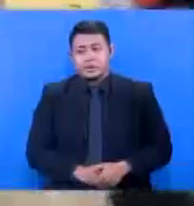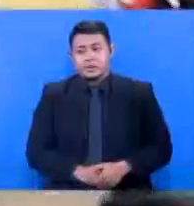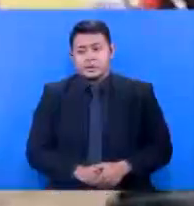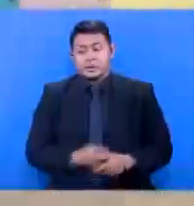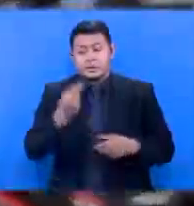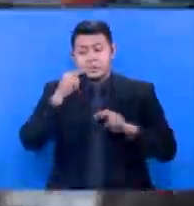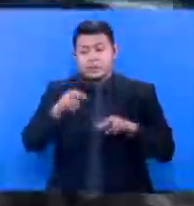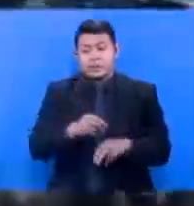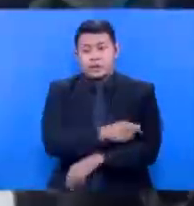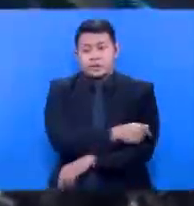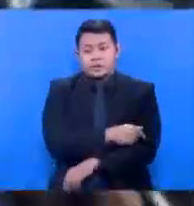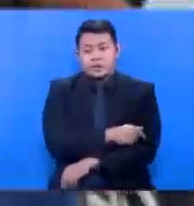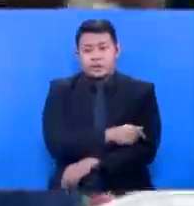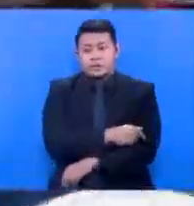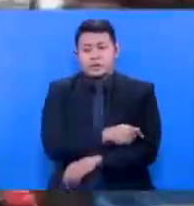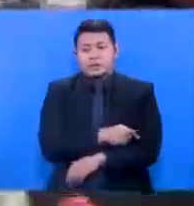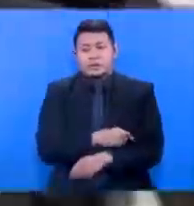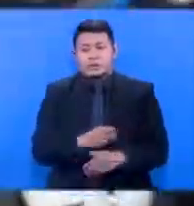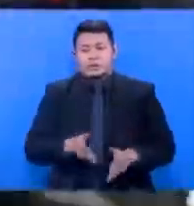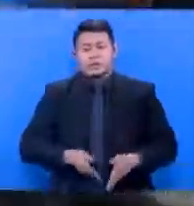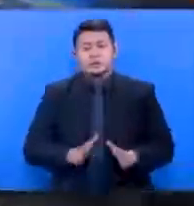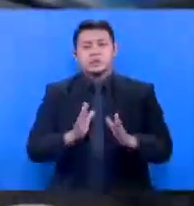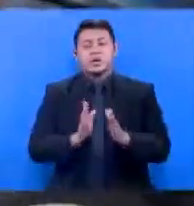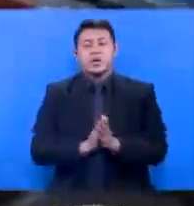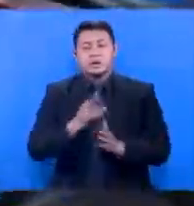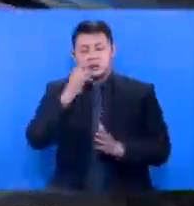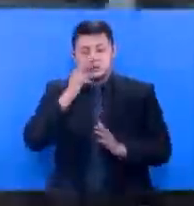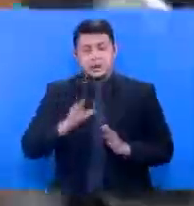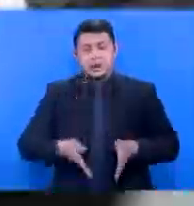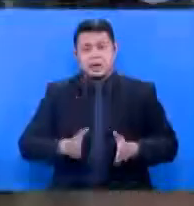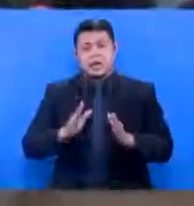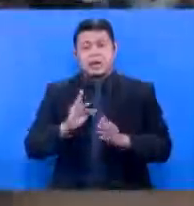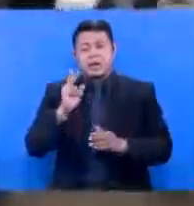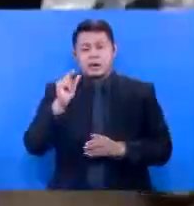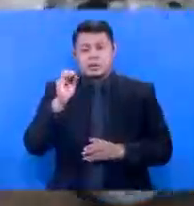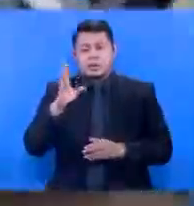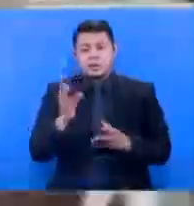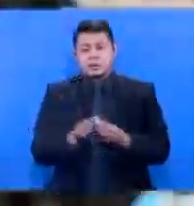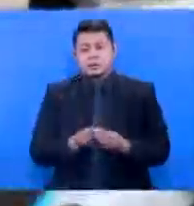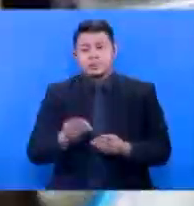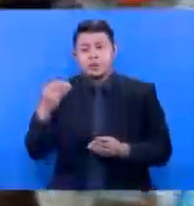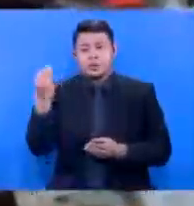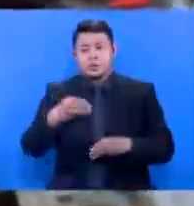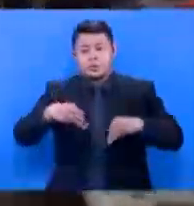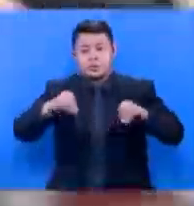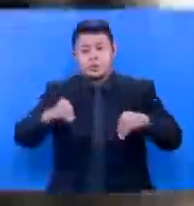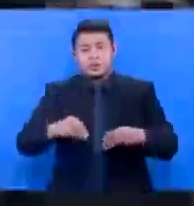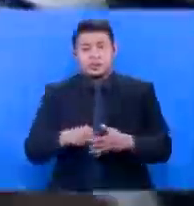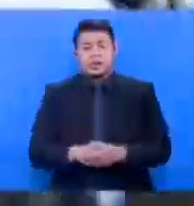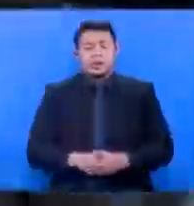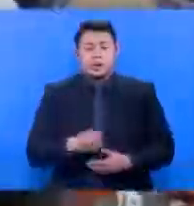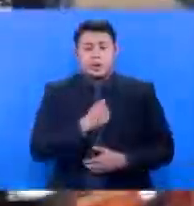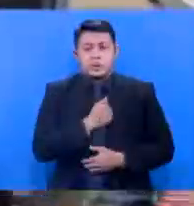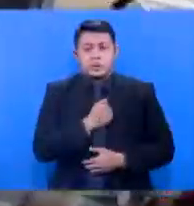Melihat kedatangan petugas Sudin Perhubungan ke Jalan Senen Raya Jakarta Pusat Rabu pagi, sejumlah pengunjung dan pedagang Pasar Senen